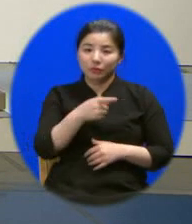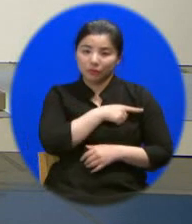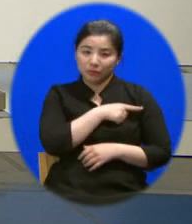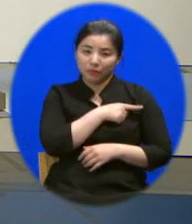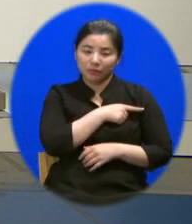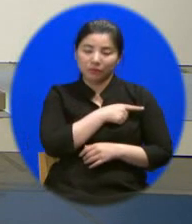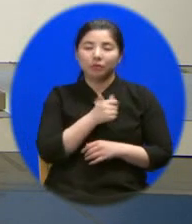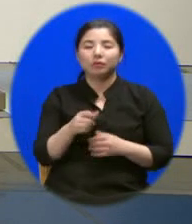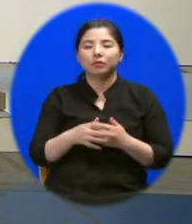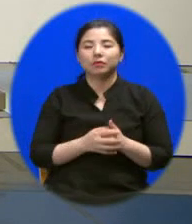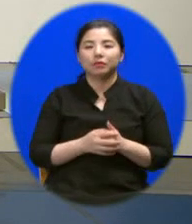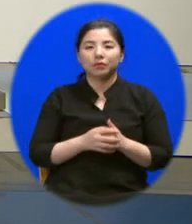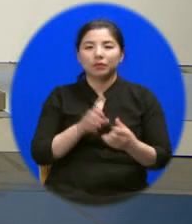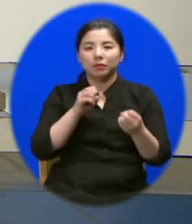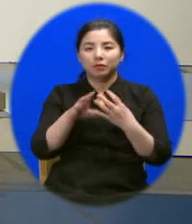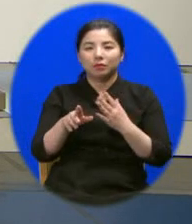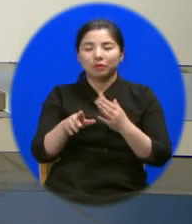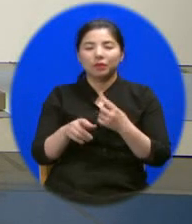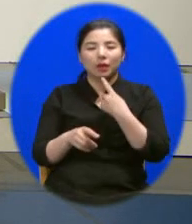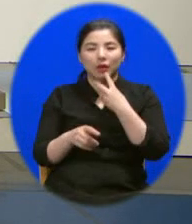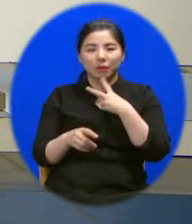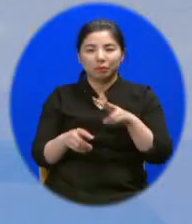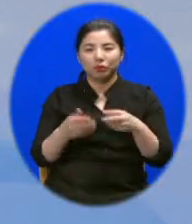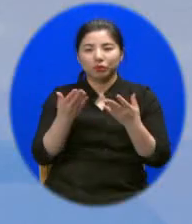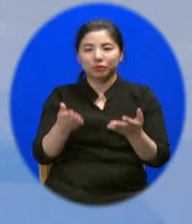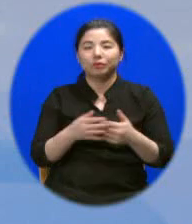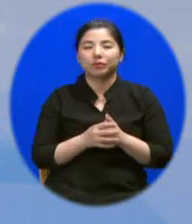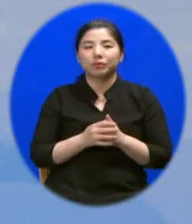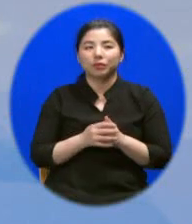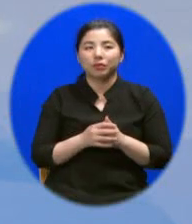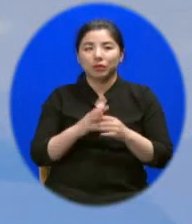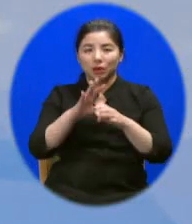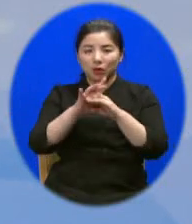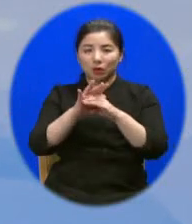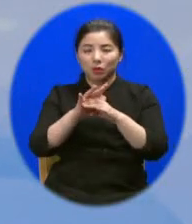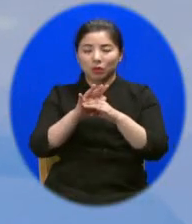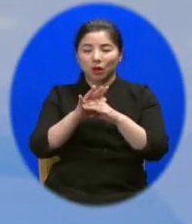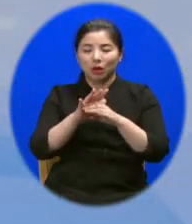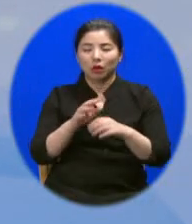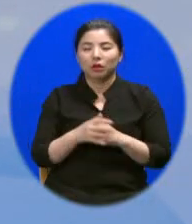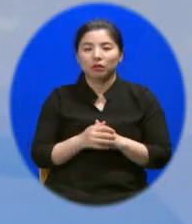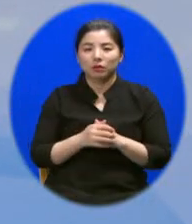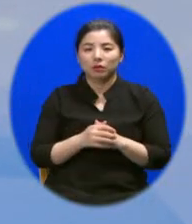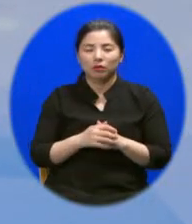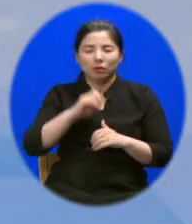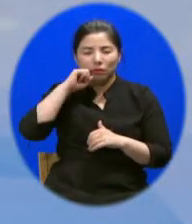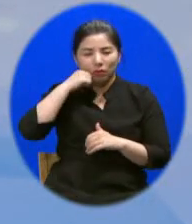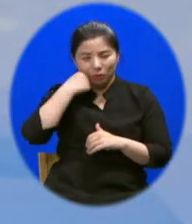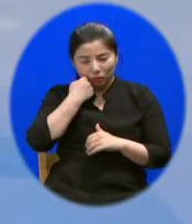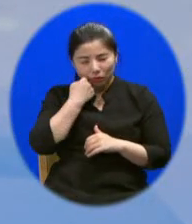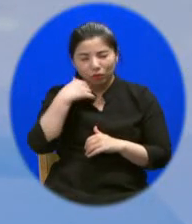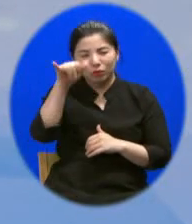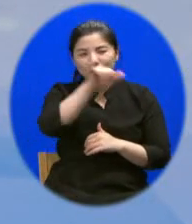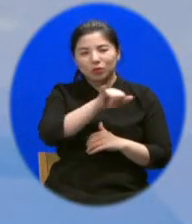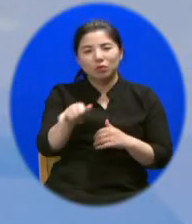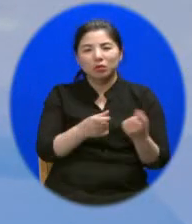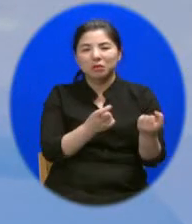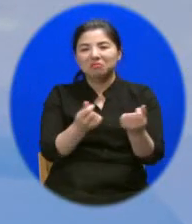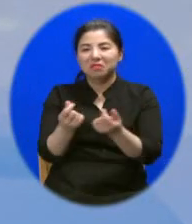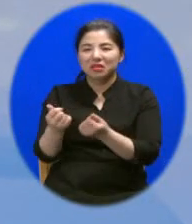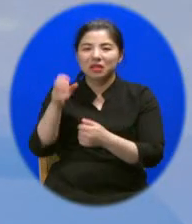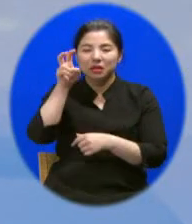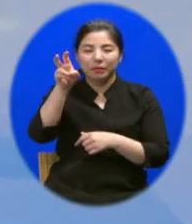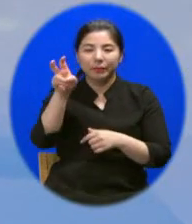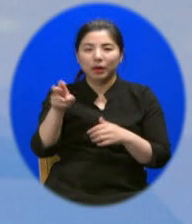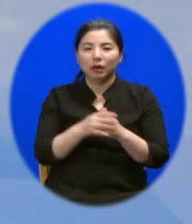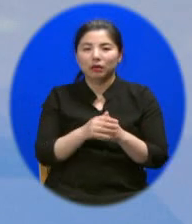무선 후보 순 셈이다 역시 답변 시간은 2분 입니다 콜라 일고 아 어려운 것은 아마 전국적으로 마찬가지 연사